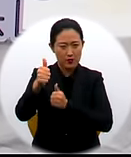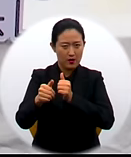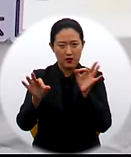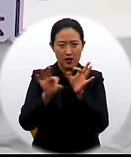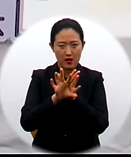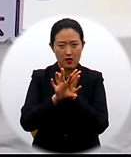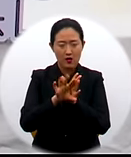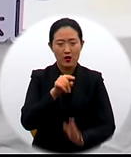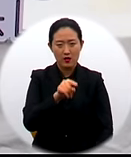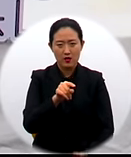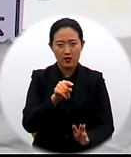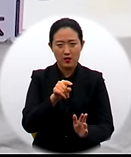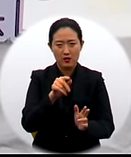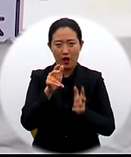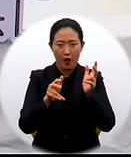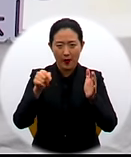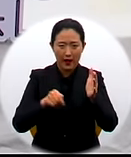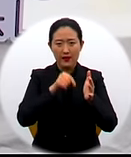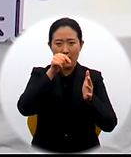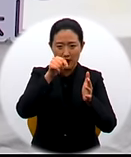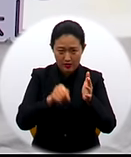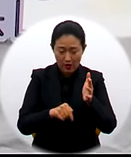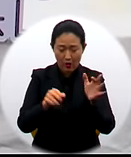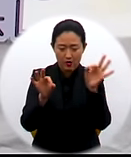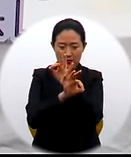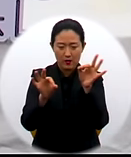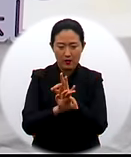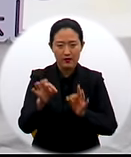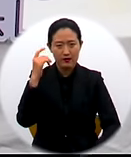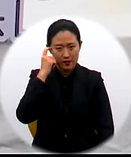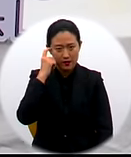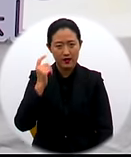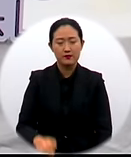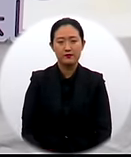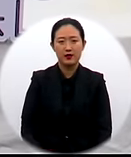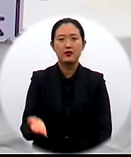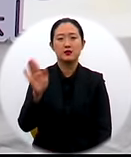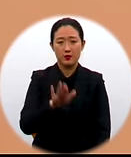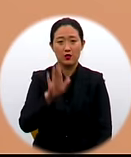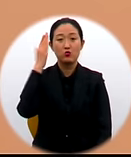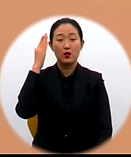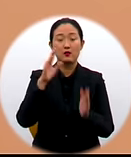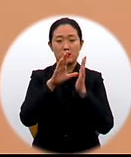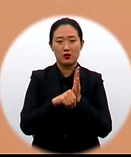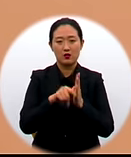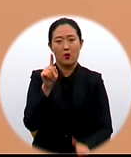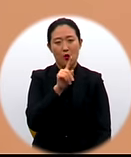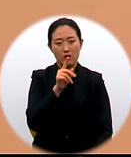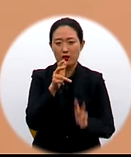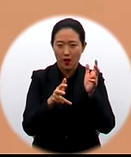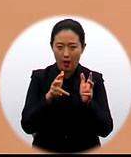산업 안에서 이직이 발생하는 것이 가장 일반적이라고 생각을 하셨어요. 하지만 최근에는 어떤 산업이냐와